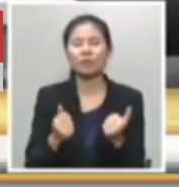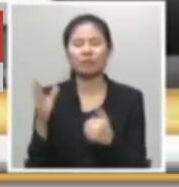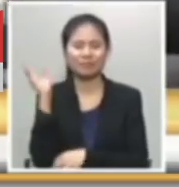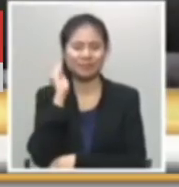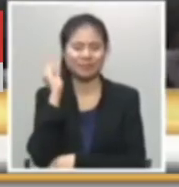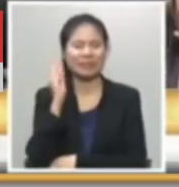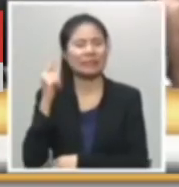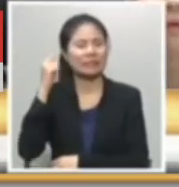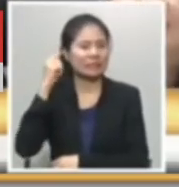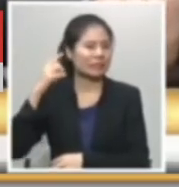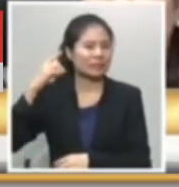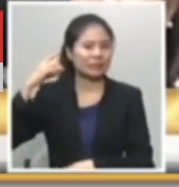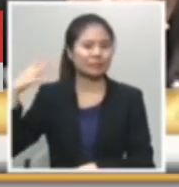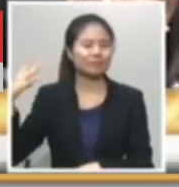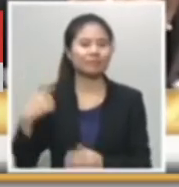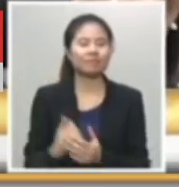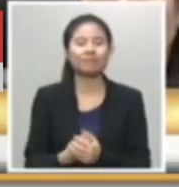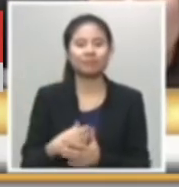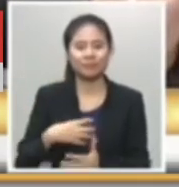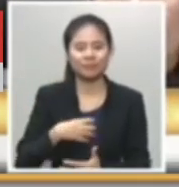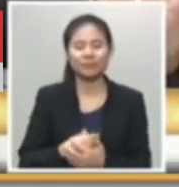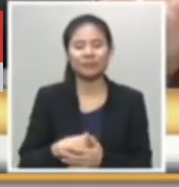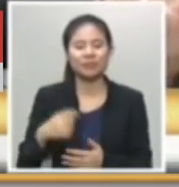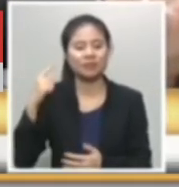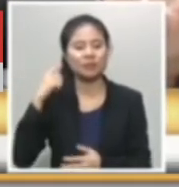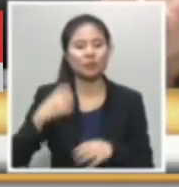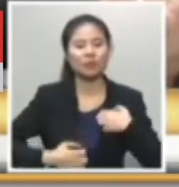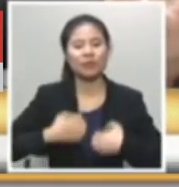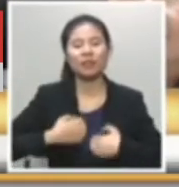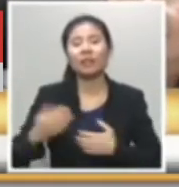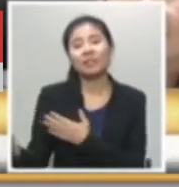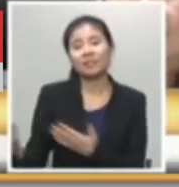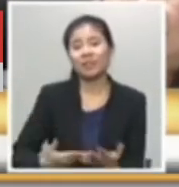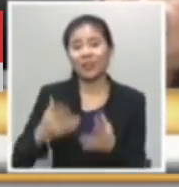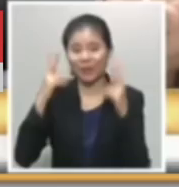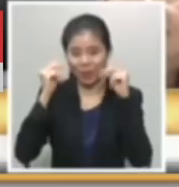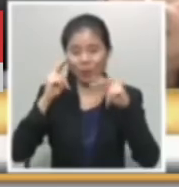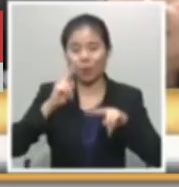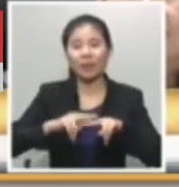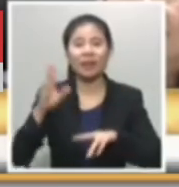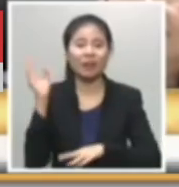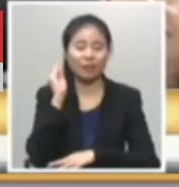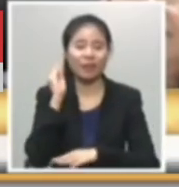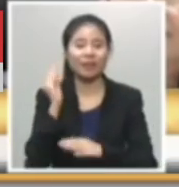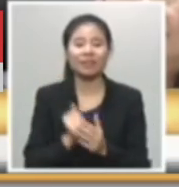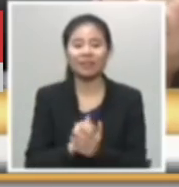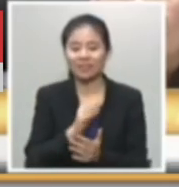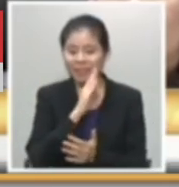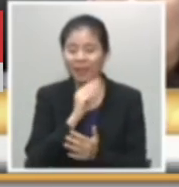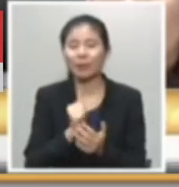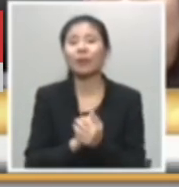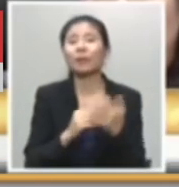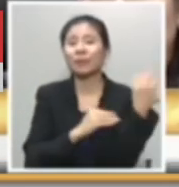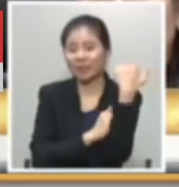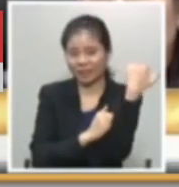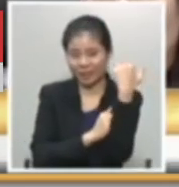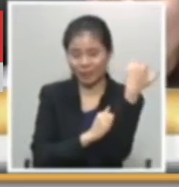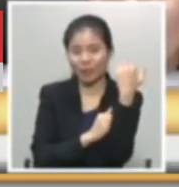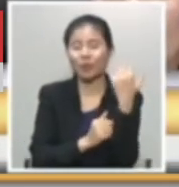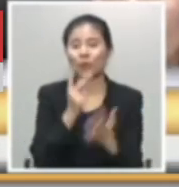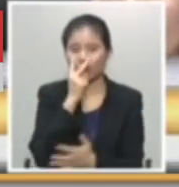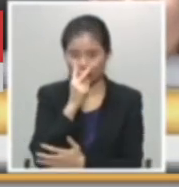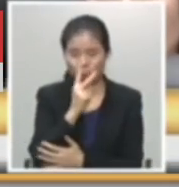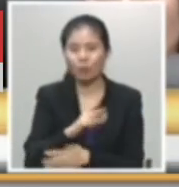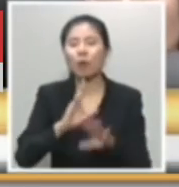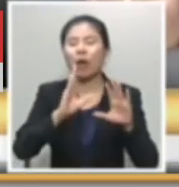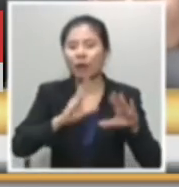ขัดหูจังเลยอยากเรียนเชิญท่านนายกเข้ามาฟังหน่อยเถอะครับถ้าท่านไม่มาช่วยกรุณาเปิดทีวีดูด้วยนะครับฝาก